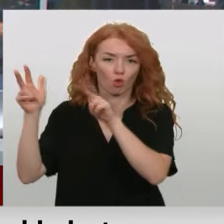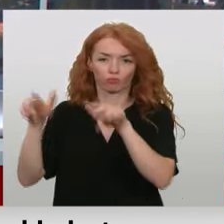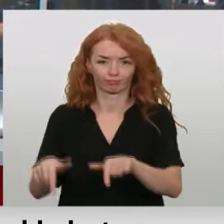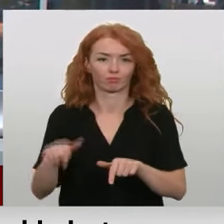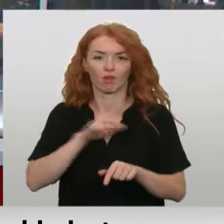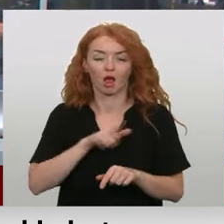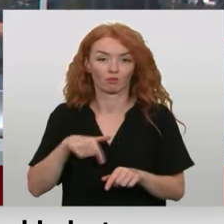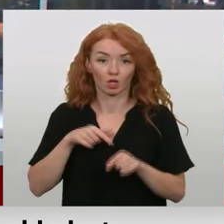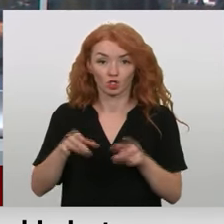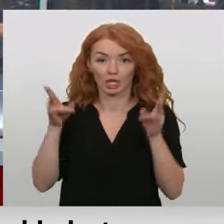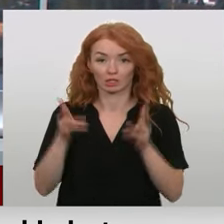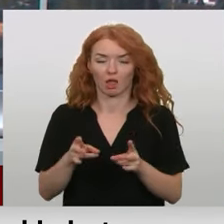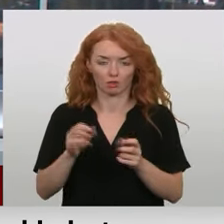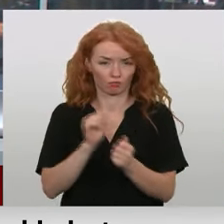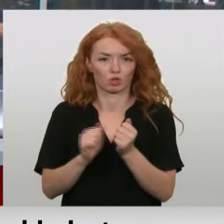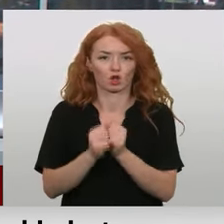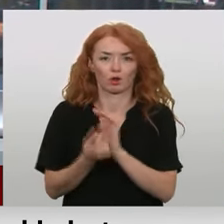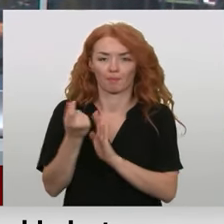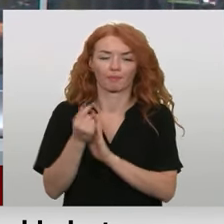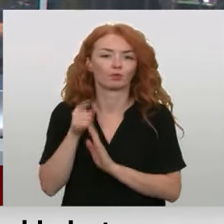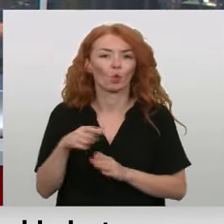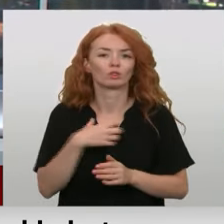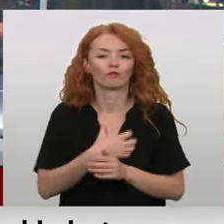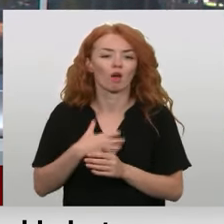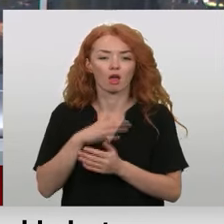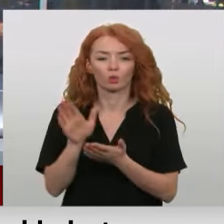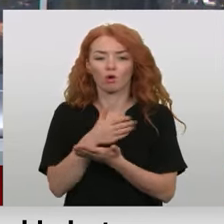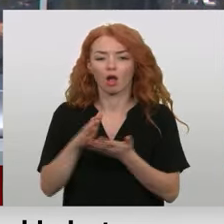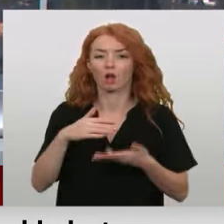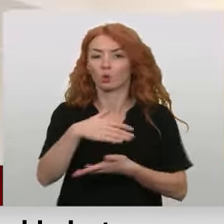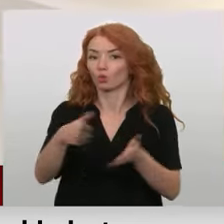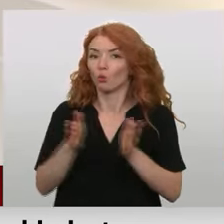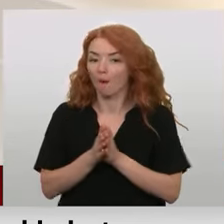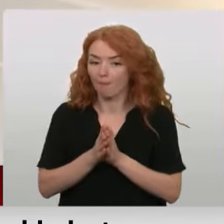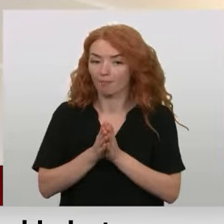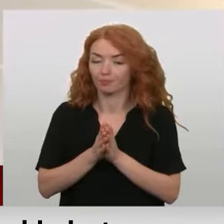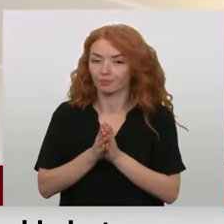Šādi incidenti ir kļuvuši biežāk un tie ir jārisina kopā. Tā valsts prezidents.